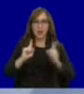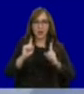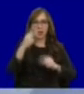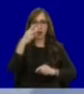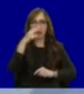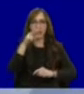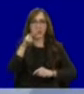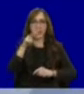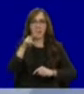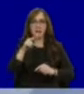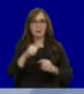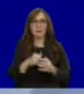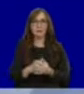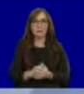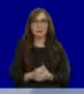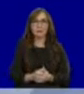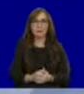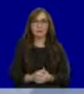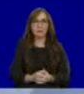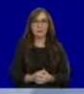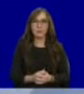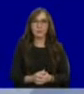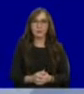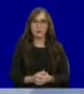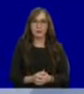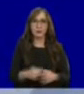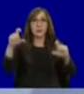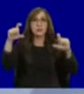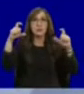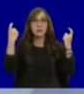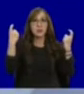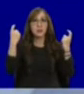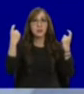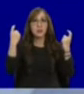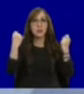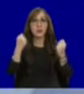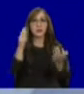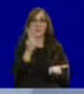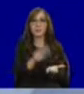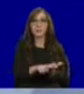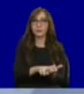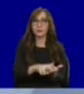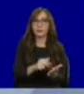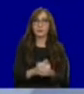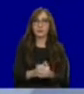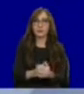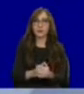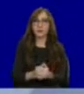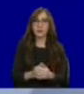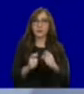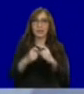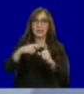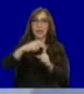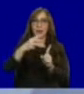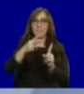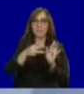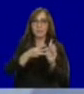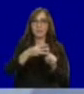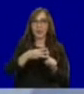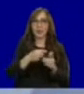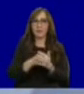kembali untuk rekap sedikit mengenai sejarah daripada implementasi SKB 4 Menteri ini, ya,